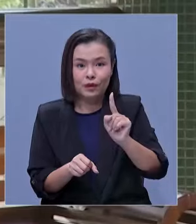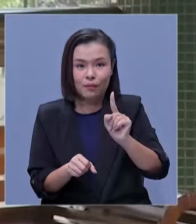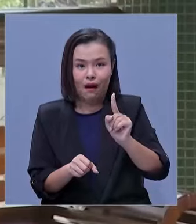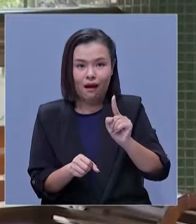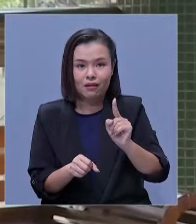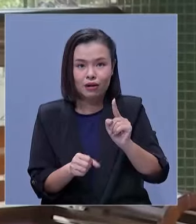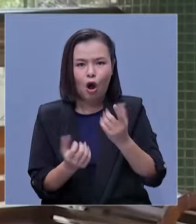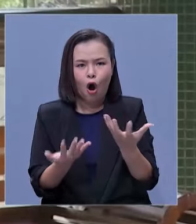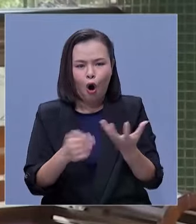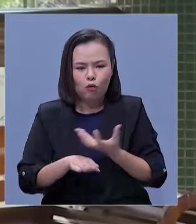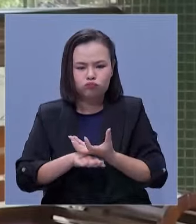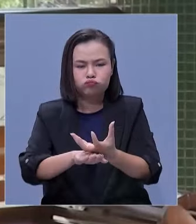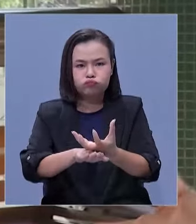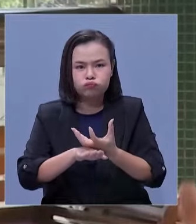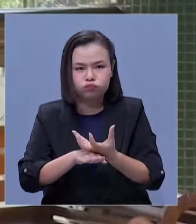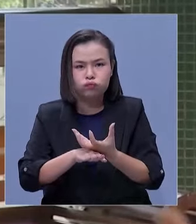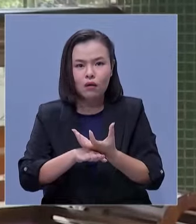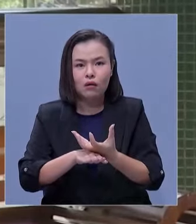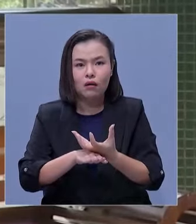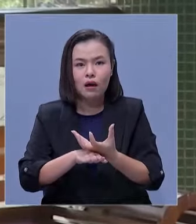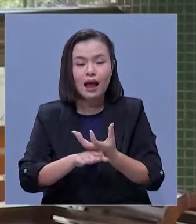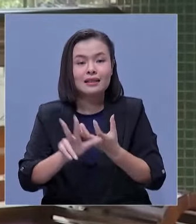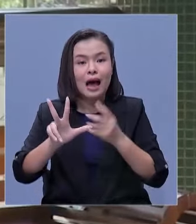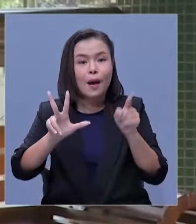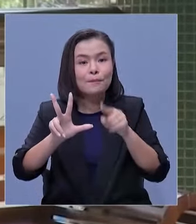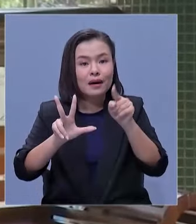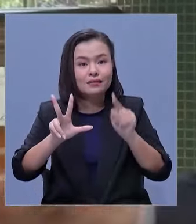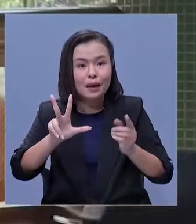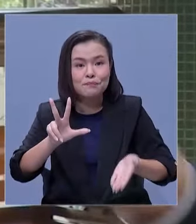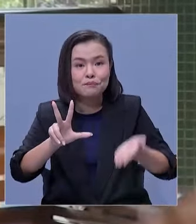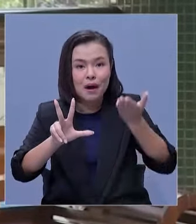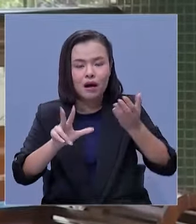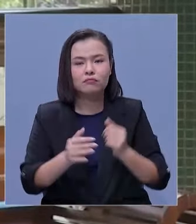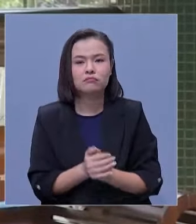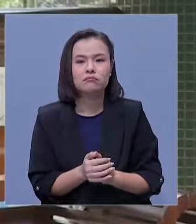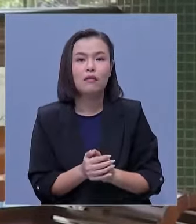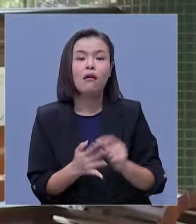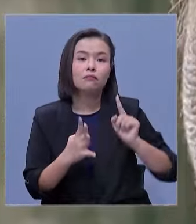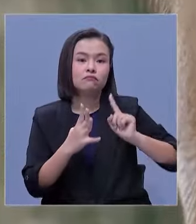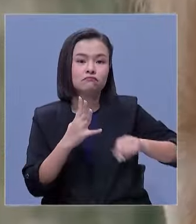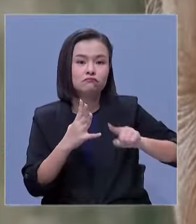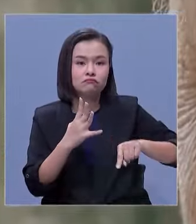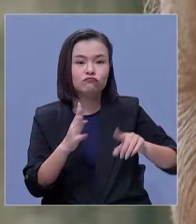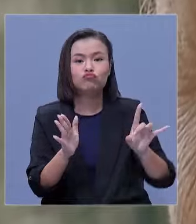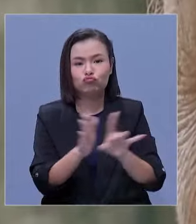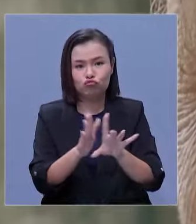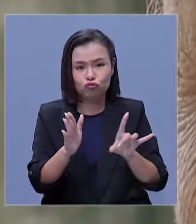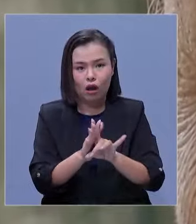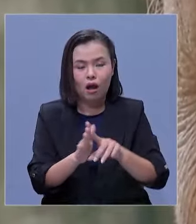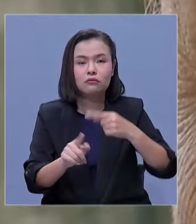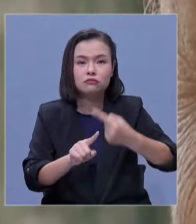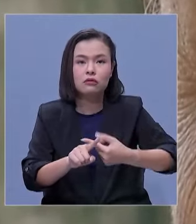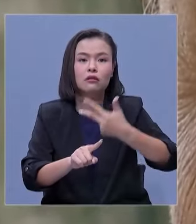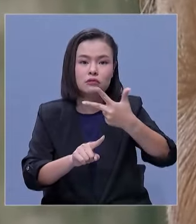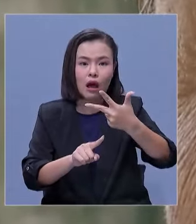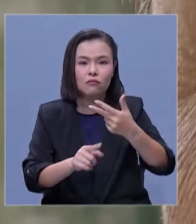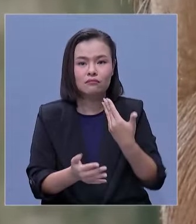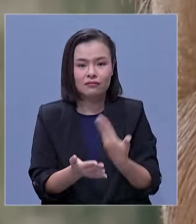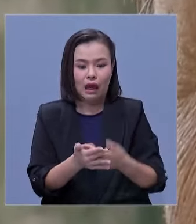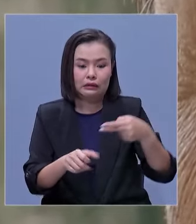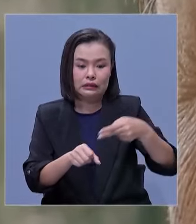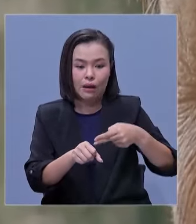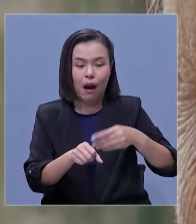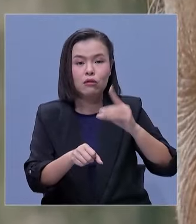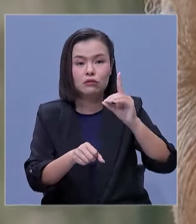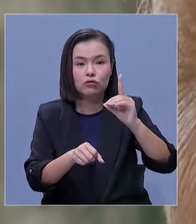ค่าขนส่งเพิ่มขึ้น 3%จากการคาดการหากสิ้นสุดมาตรการตรึงราคาน้ำมันดีเซลนะครับจะทำให้ราคาน้ำมัน